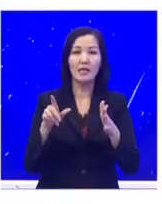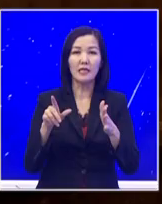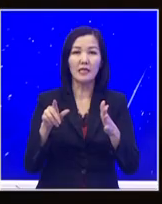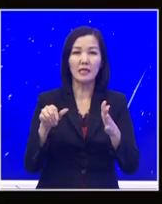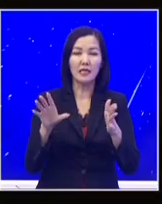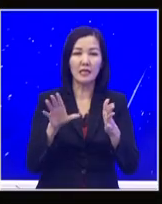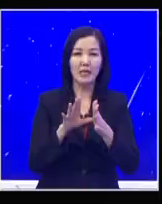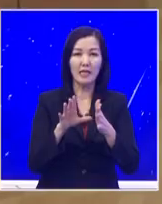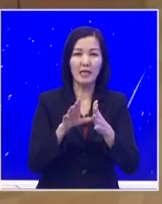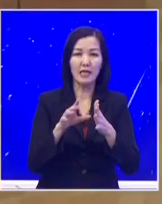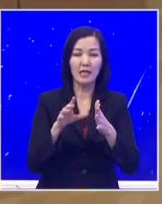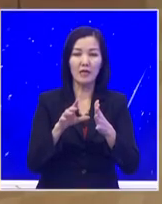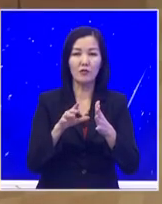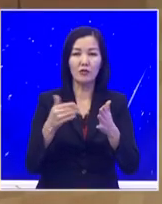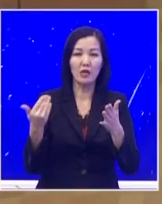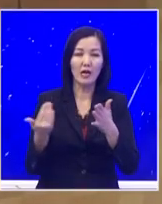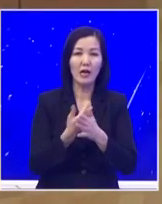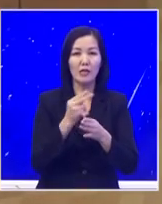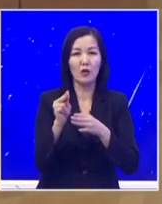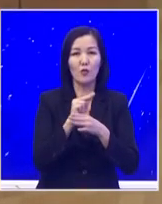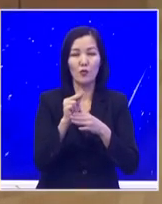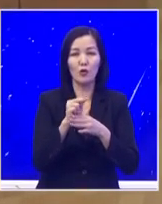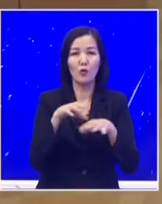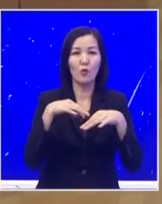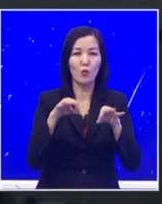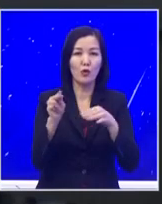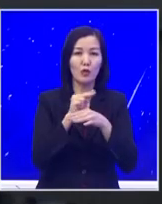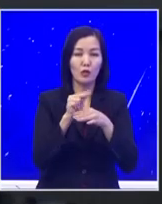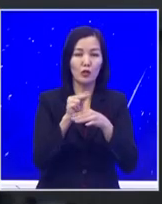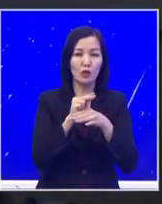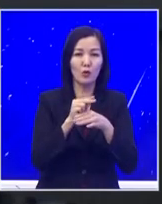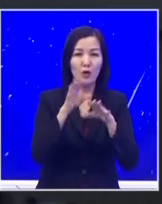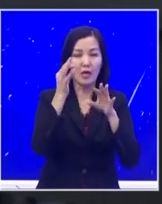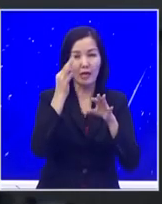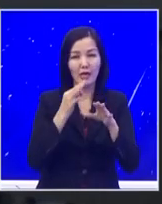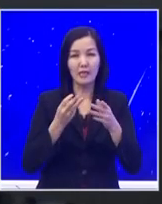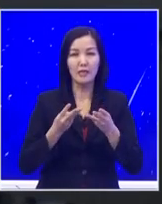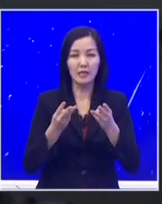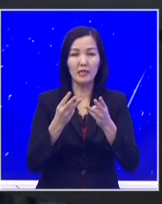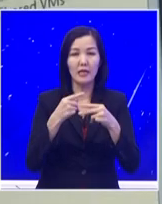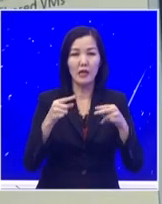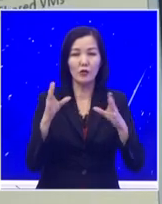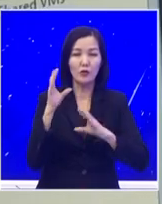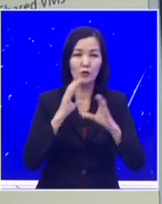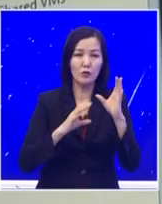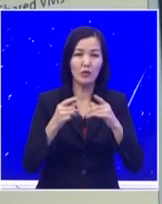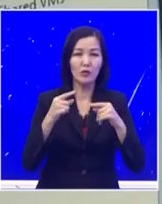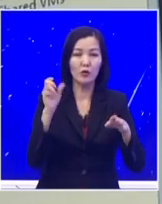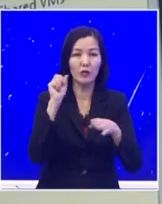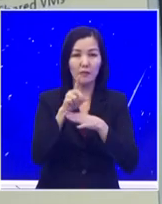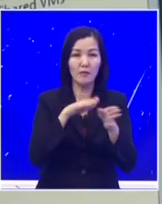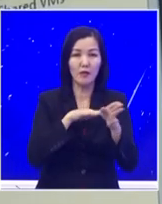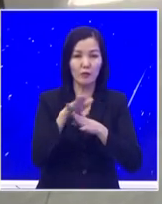сандық ақпараттарды қайта өңдеу, көліктерді жөндеу шеберлері. Жарыс күні бойы жалғасып, студенттерге өз саласы бойынша түрлі